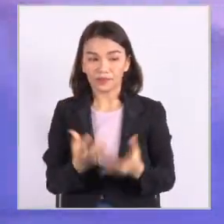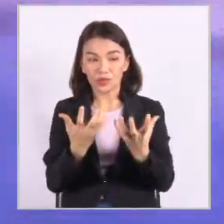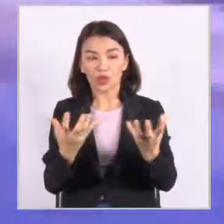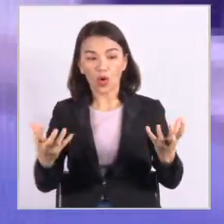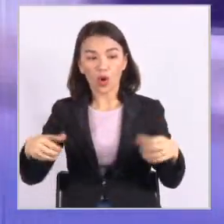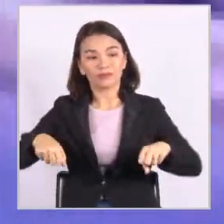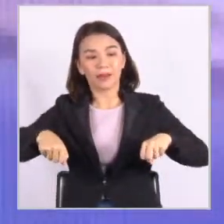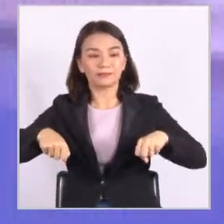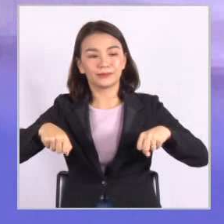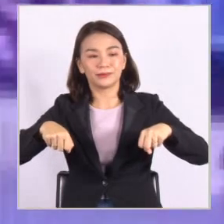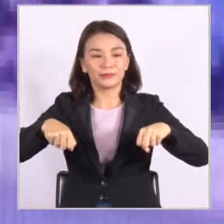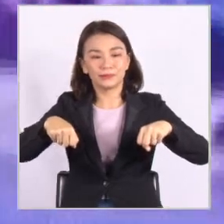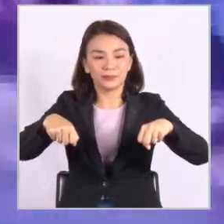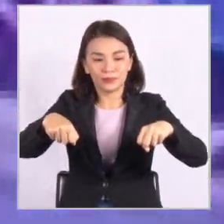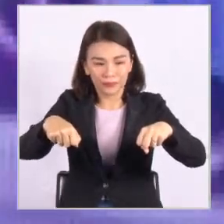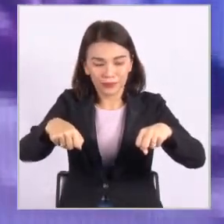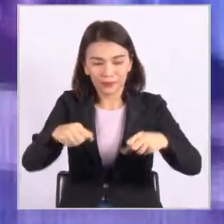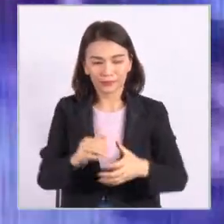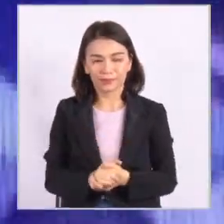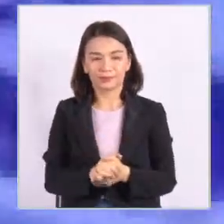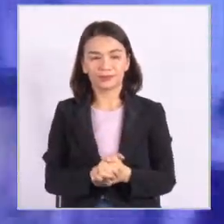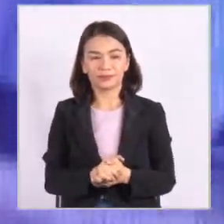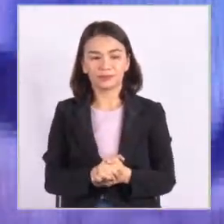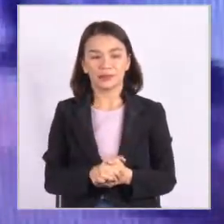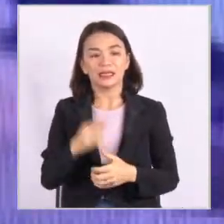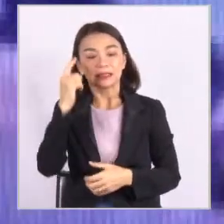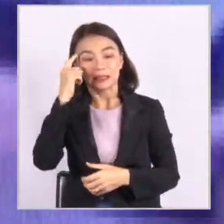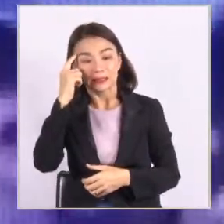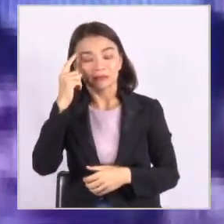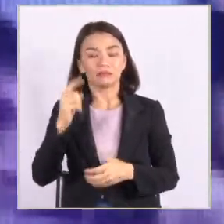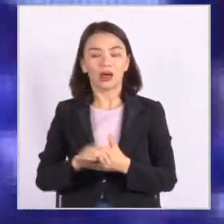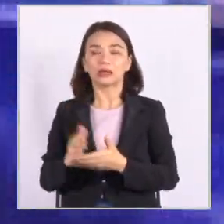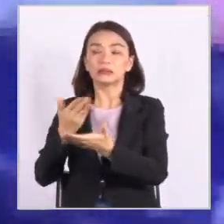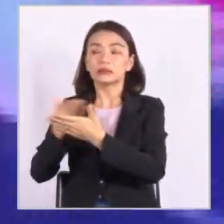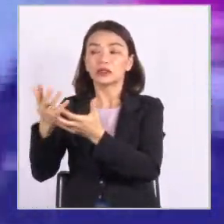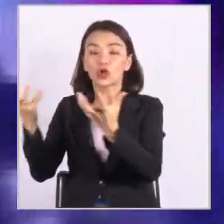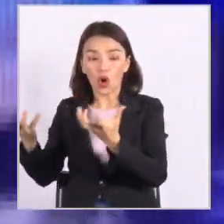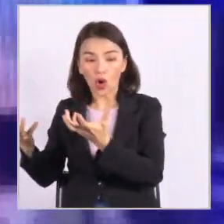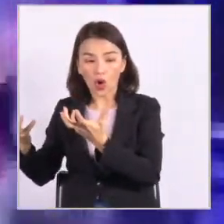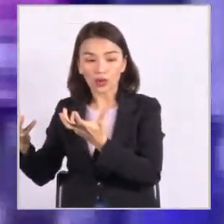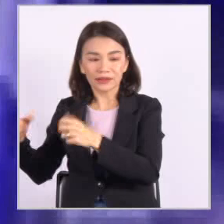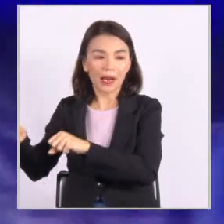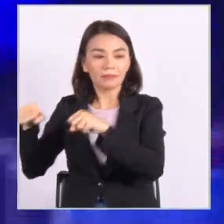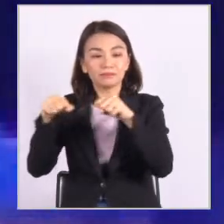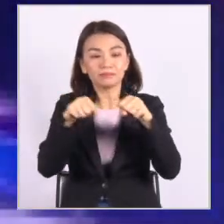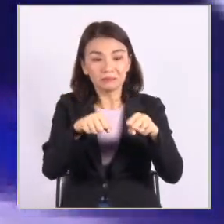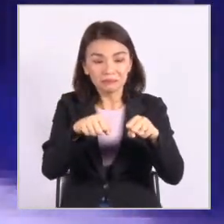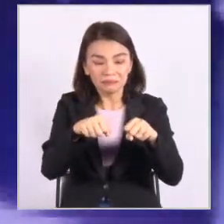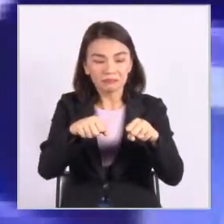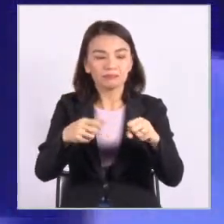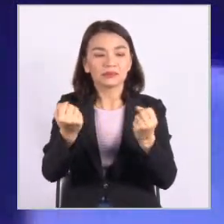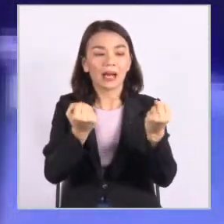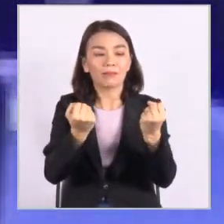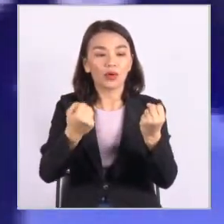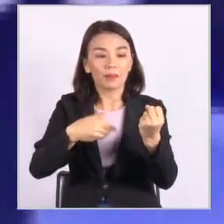ของเดินผ่านรถกระบะน่ะนะเออถ้าใครกันไม่รู้คิดว่าคงจะไปซื้อของแล้วก็เดี๋ยวคงจะขับรถออกไปละมั้งแต่